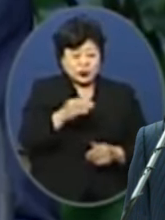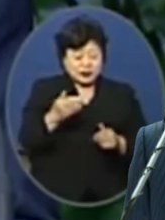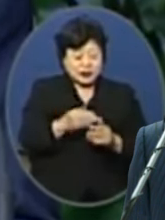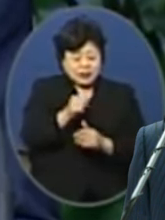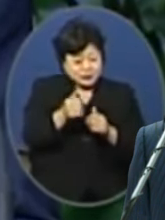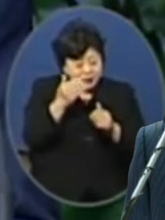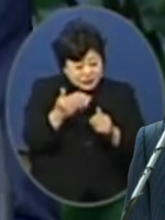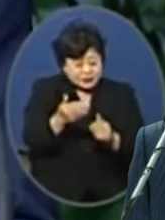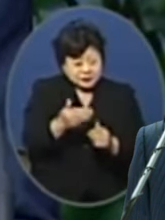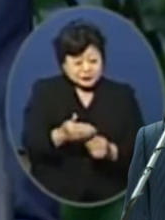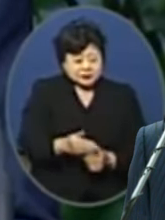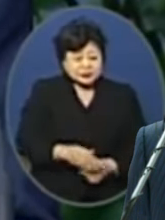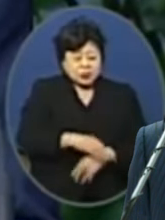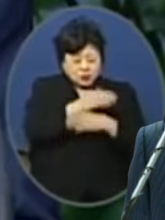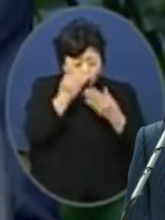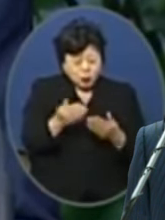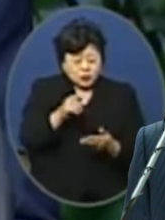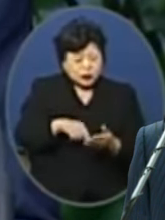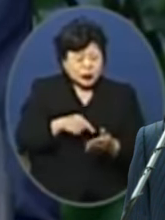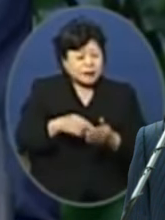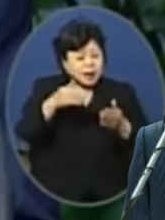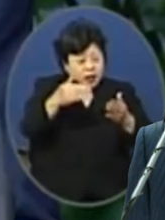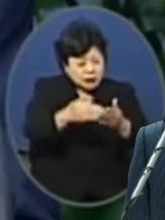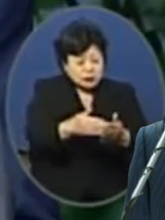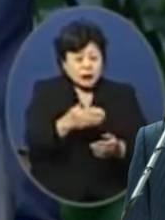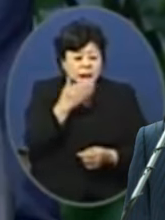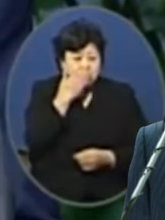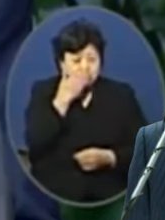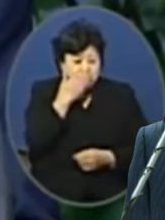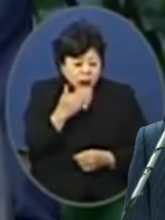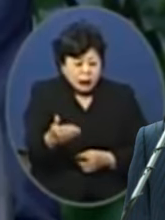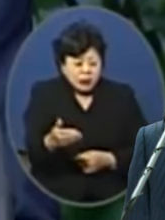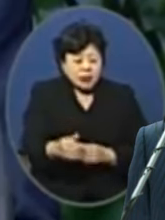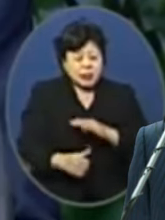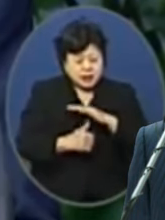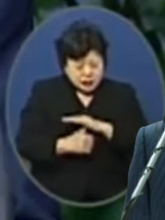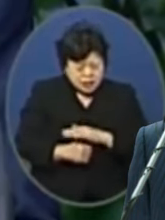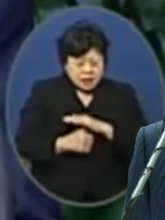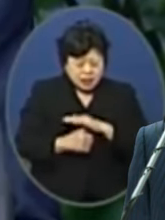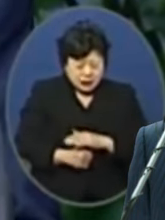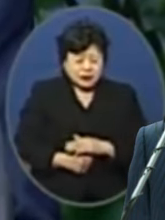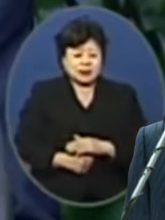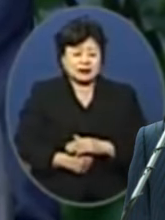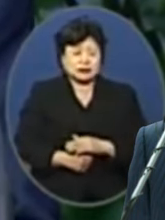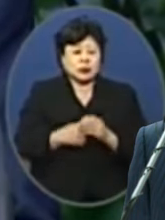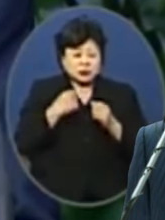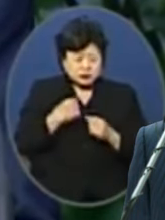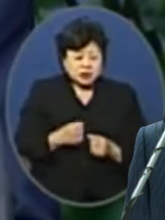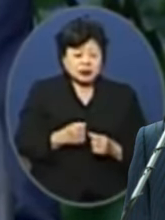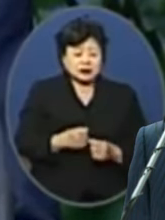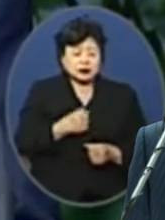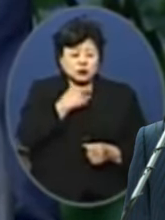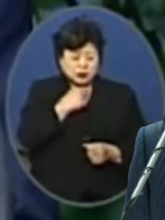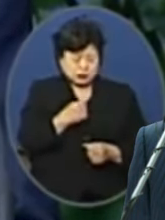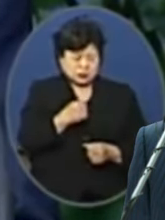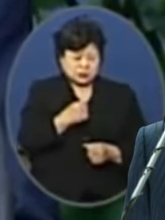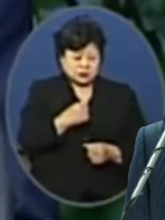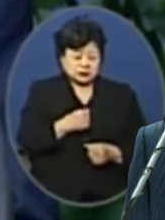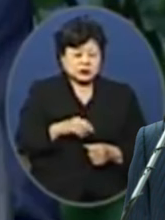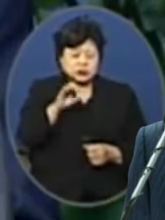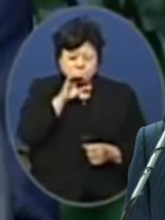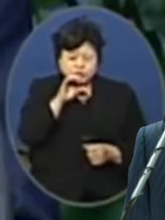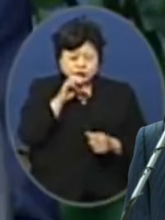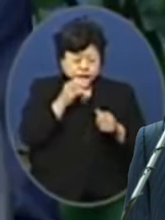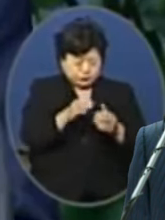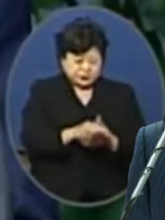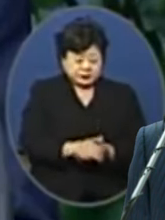하나님께서는 모든 것을 다 청산할 수 있는 인내를 가지고 살아나기 위해서 시련을 겪게